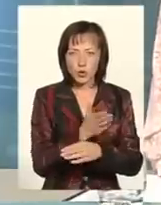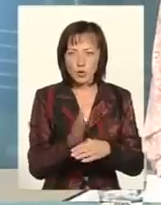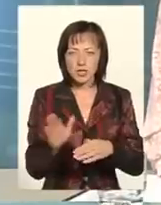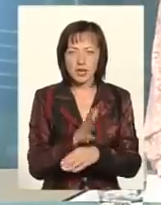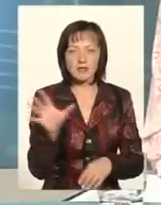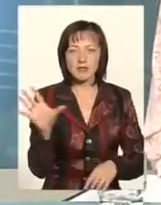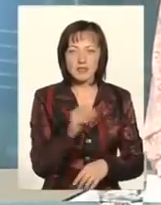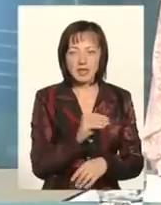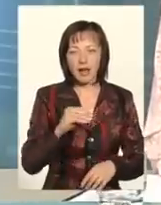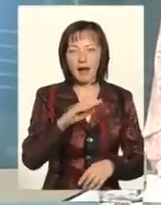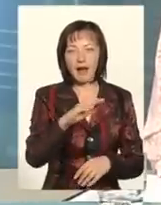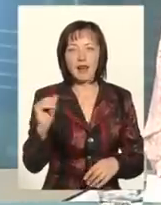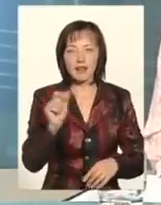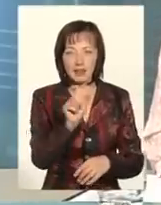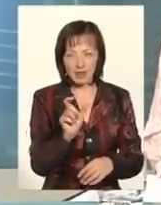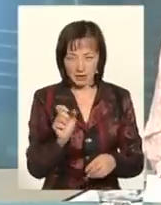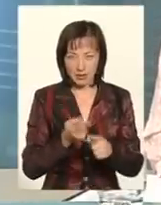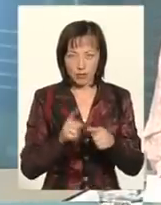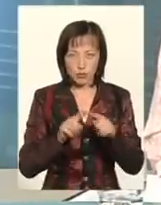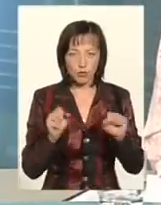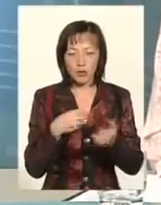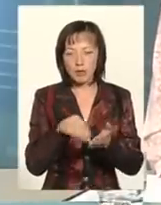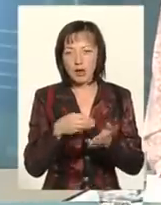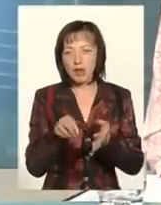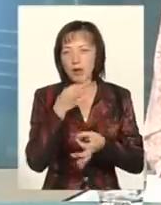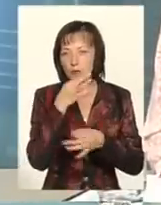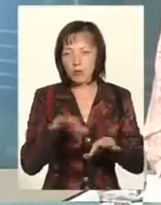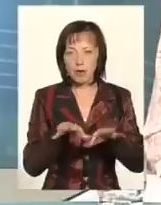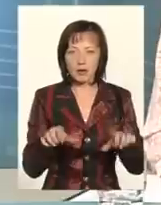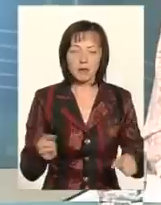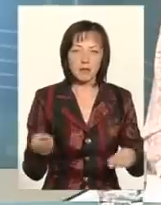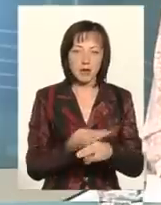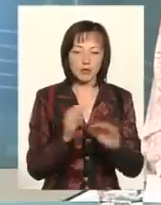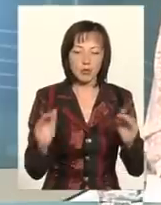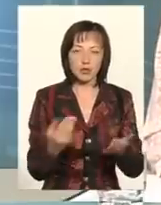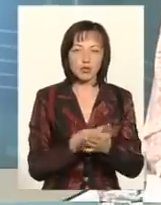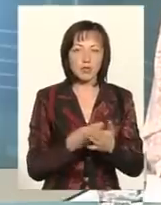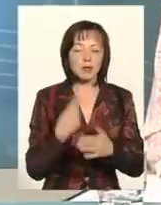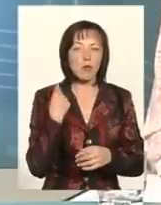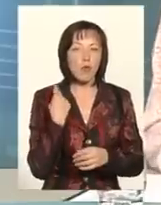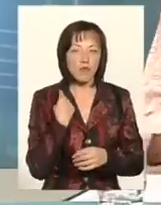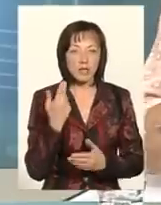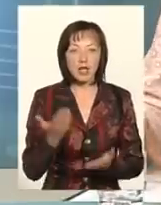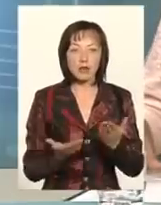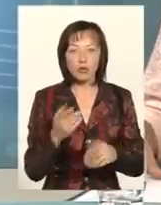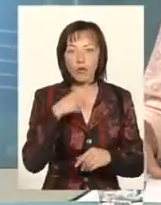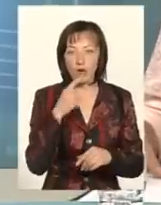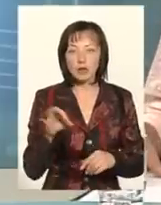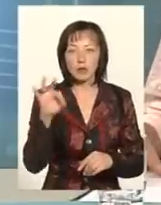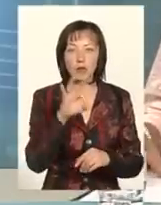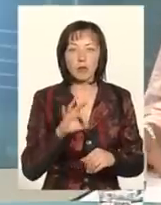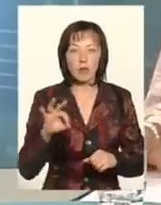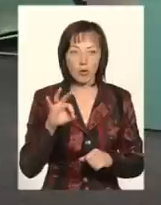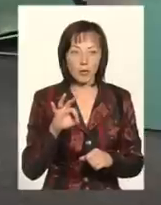відповідно до цього закону отримані для придбання будь-якого майна без обмеження суми заборгованості Якщо говорити